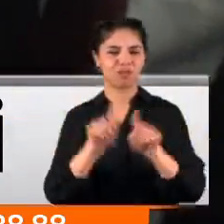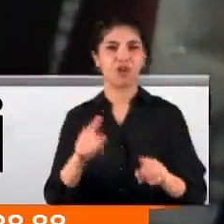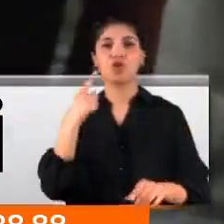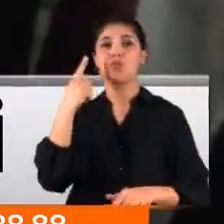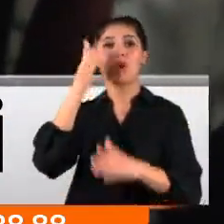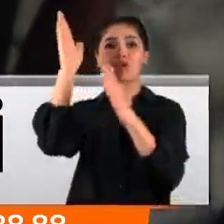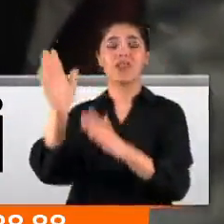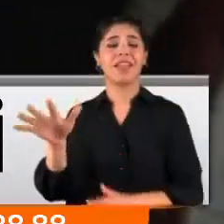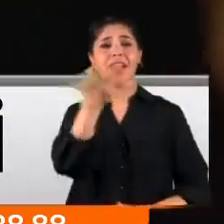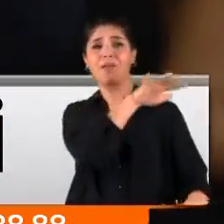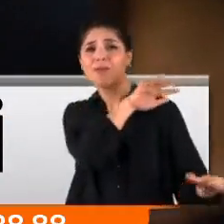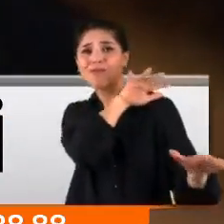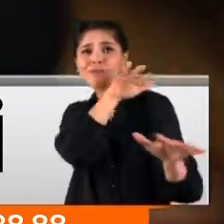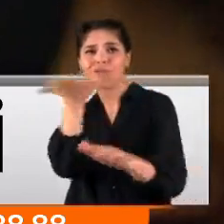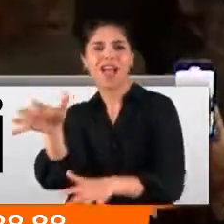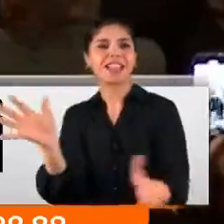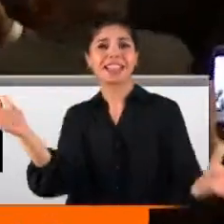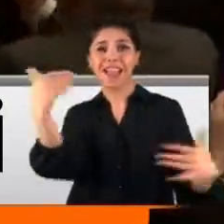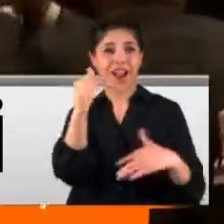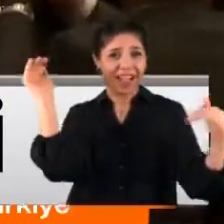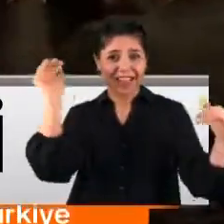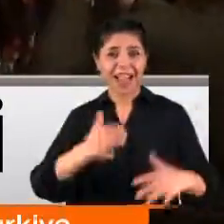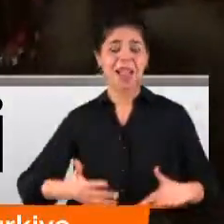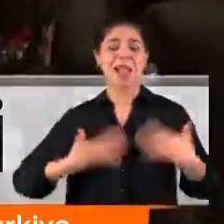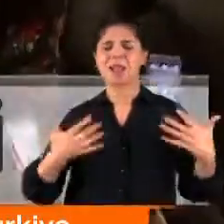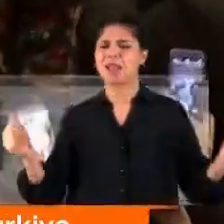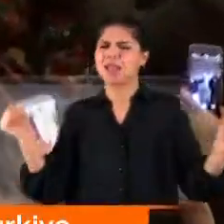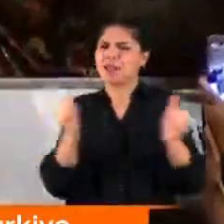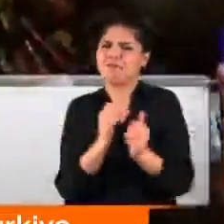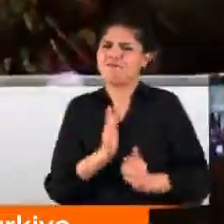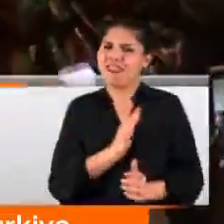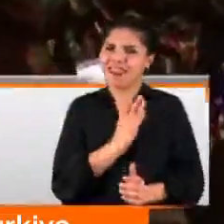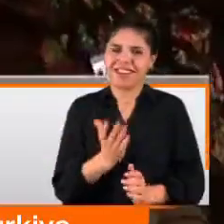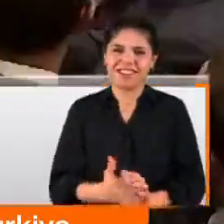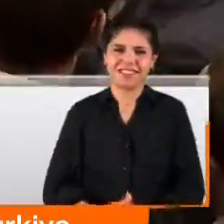Erdoğan'a ilgi çok büyüktü. Salona adım atmasıyla coşku tırmandı.